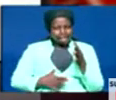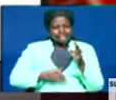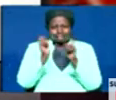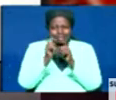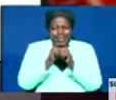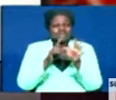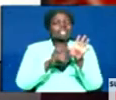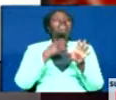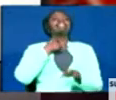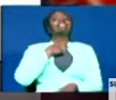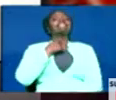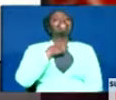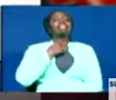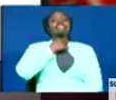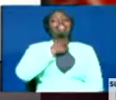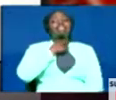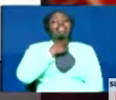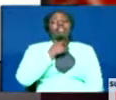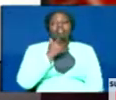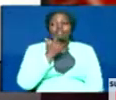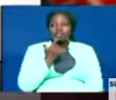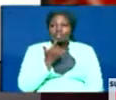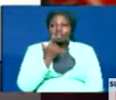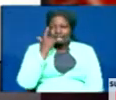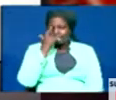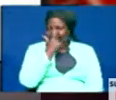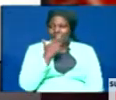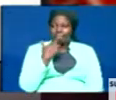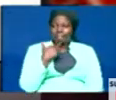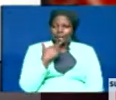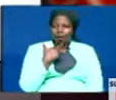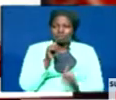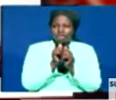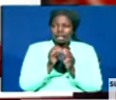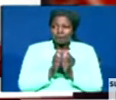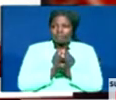vipele vya ukambi, macho kuwa mekundu pamoja na uvujaji damu.